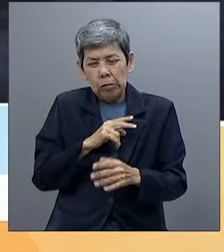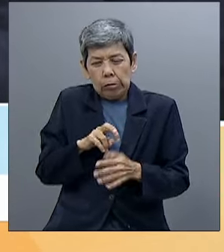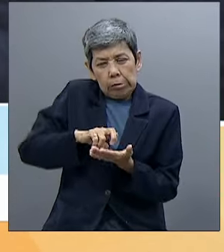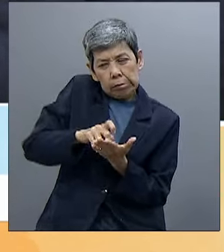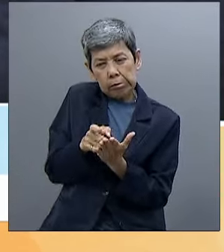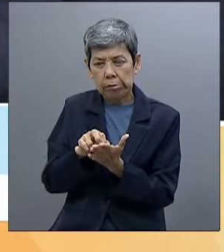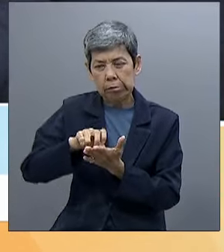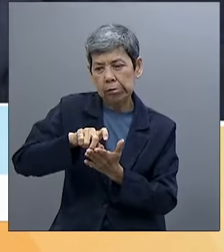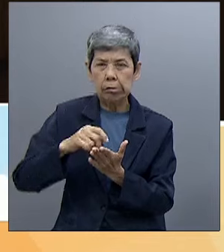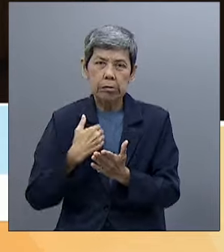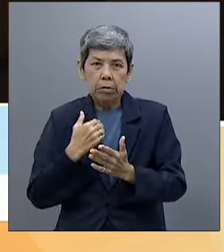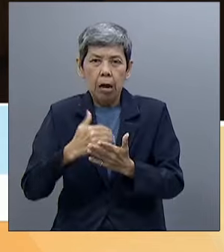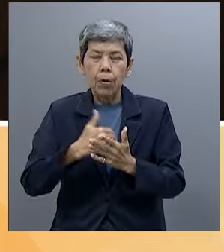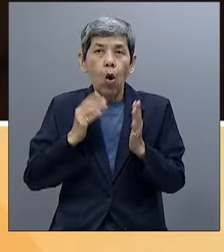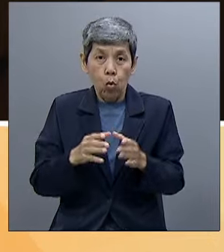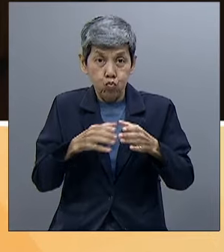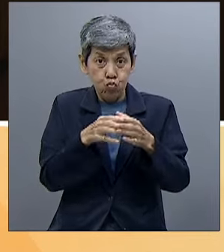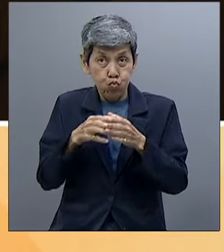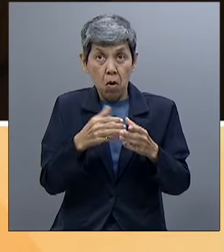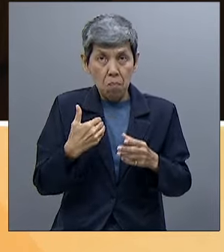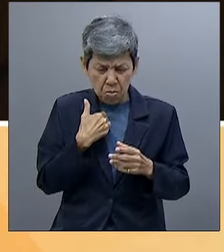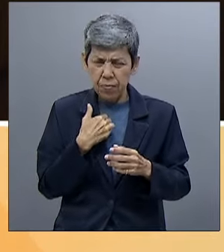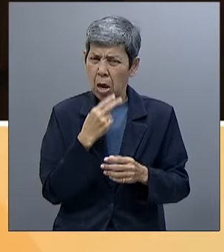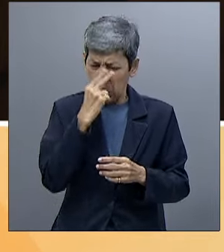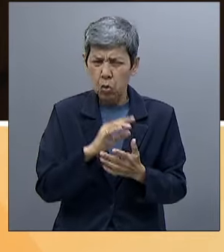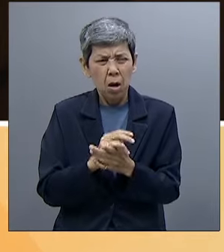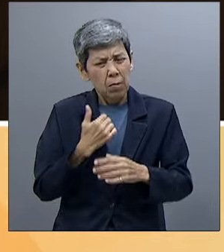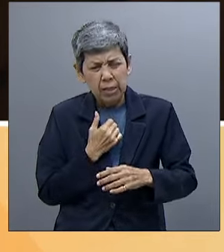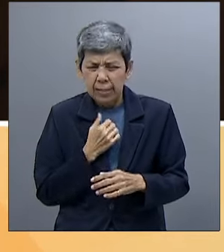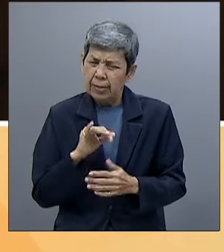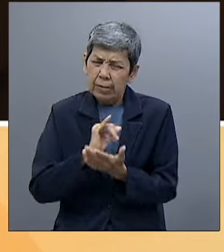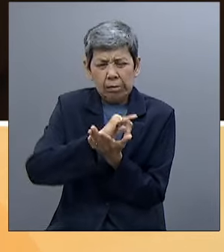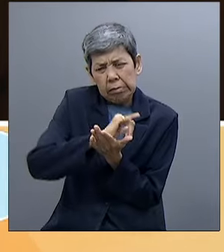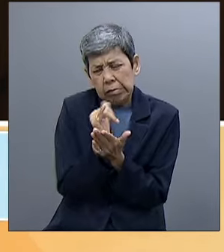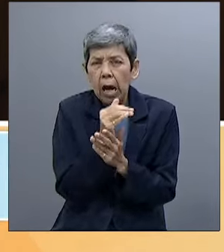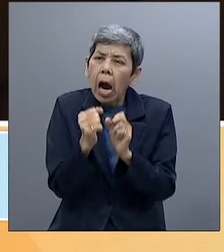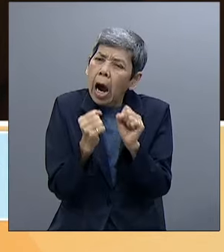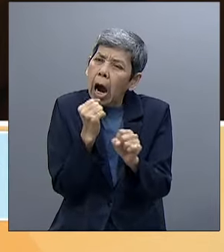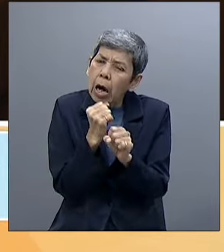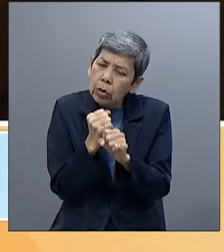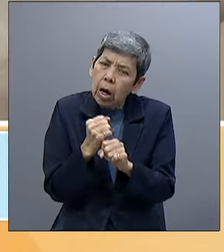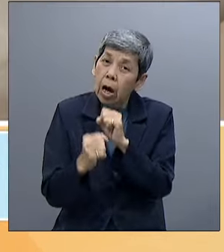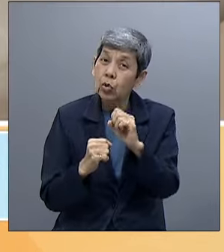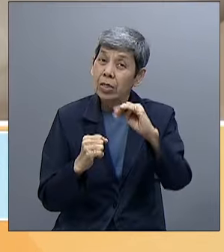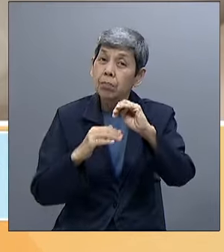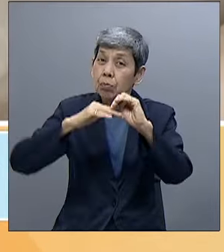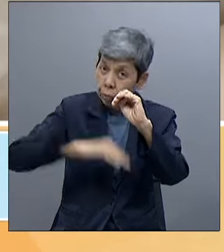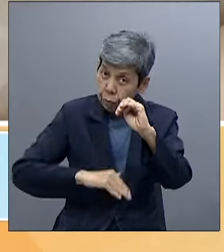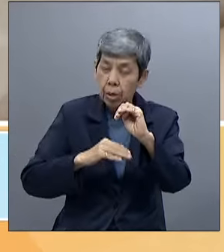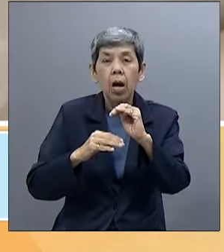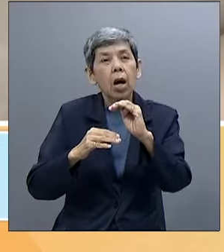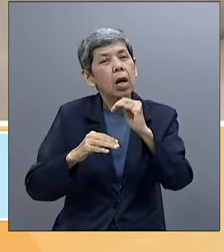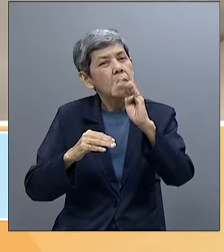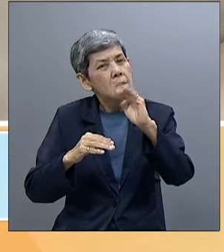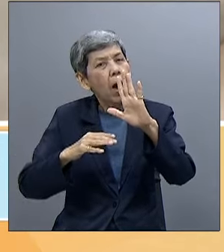อื่นนะคะซึ่งในคนกลุ่มนี้เนี่ยก็อาจจะพบอาการขายอยู่ไม่สุขตั้งแต่อายุยังน้อยคือน้อยกว่า 40หรือ 40 15ปีลง